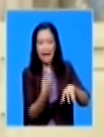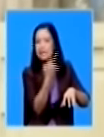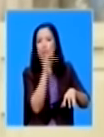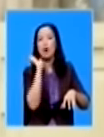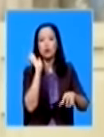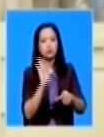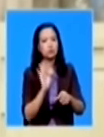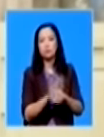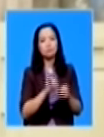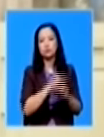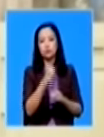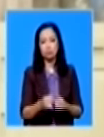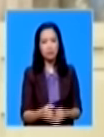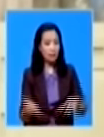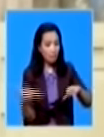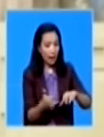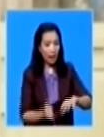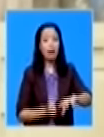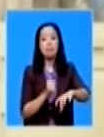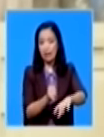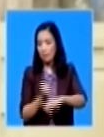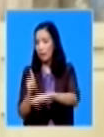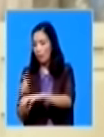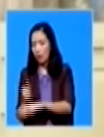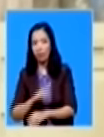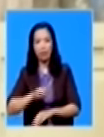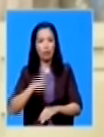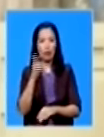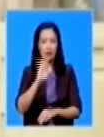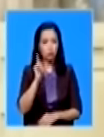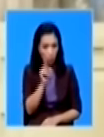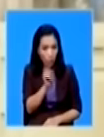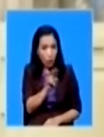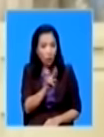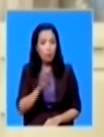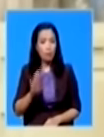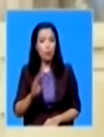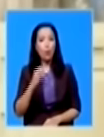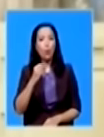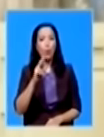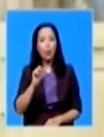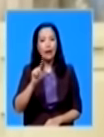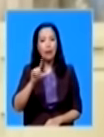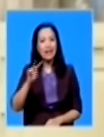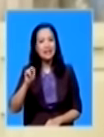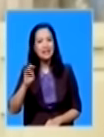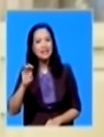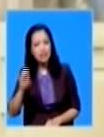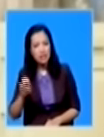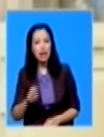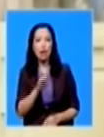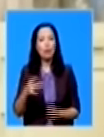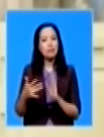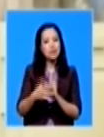งโน้นนี่มันทำให้จบไปเลยเนี่ยกำคิดแบบนี้แล้วต้องใช้ระบบออนไลน์บ้างใช้ระบบไอทีบ้างอะไรบ้างอิเล็กทรอนิกส์มาท